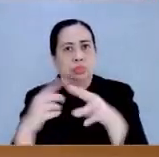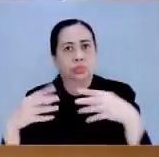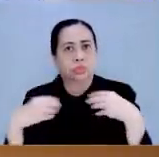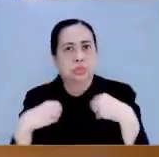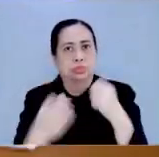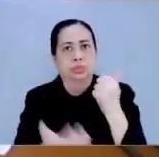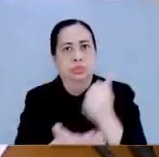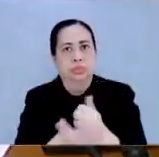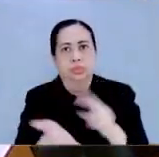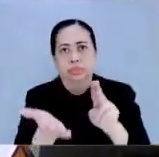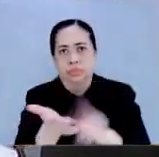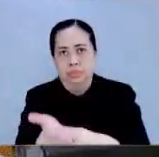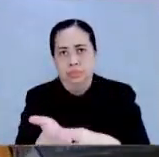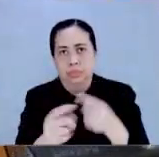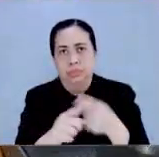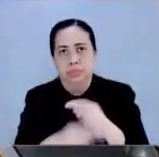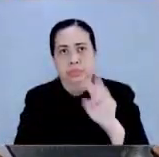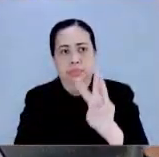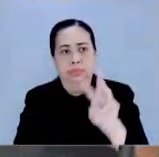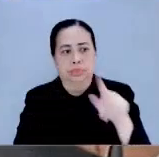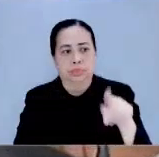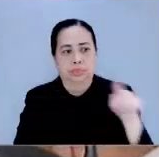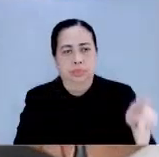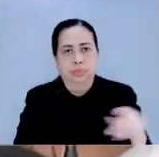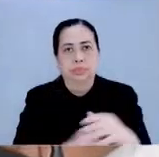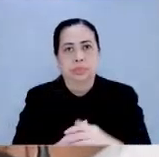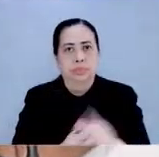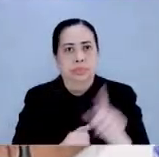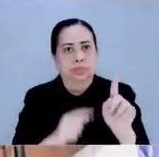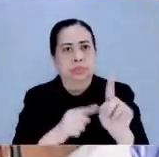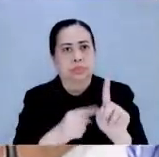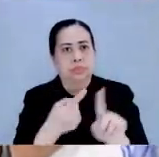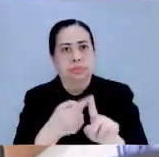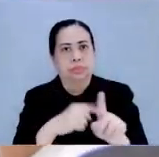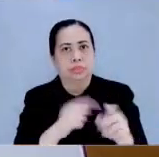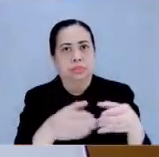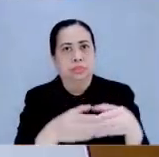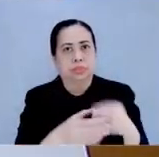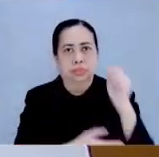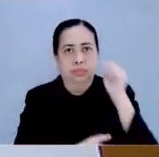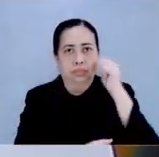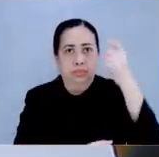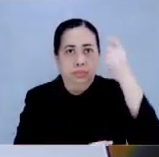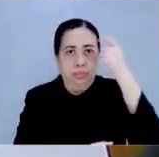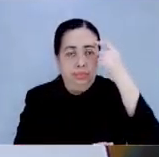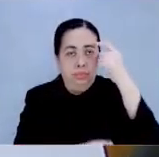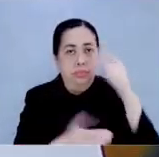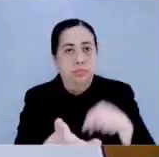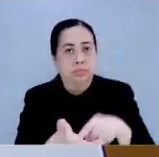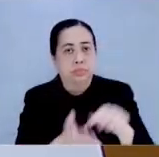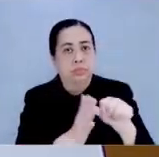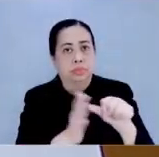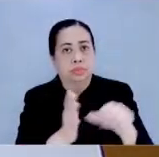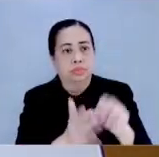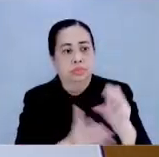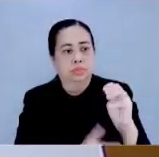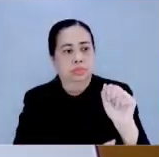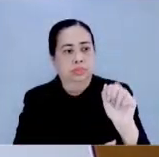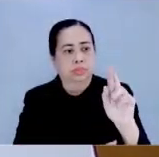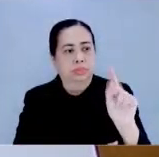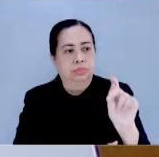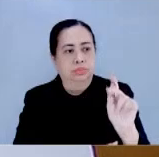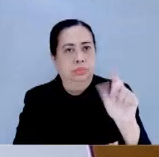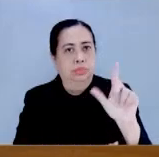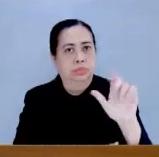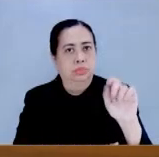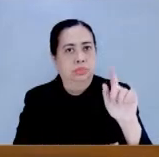authorized signatories mula sa WPP. Isa mula sa kampo ni Quiboloy, kung saan si Attorney Mark Tolentino ang chairman